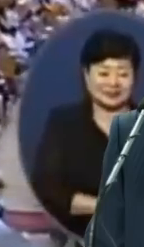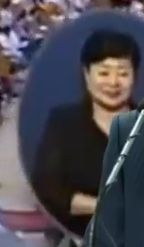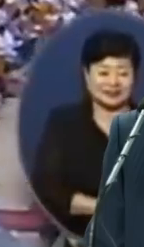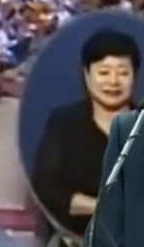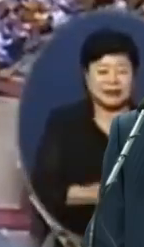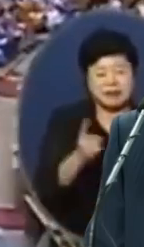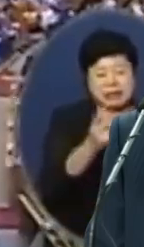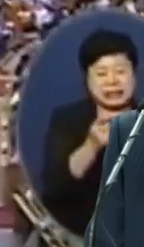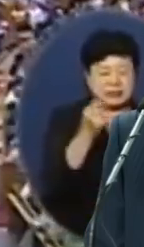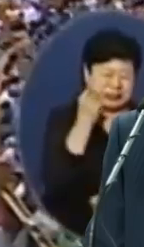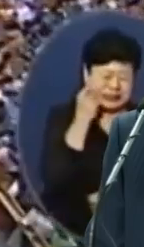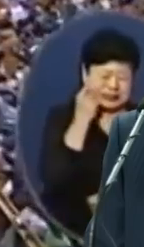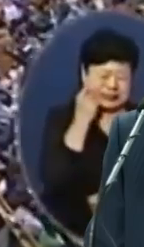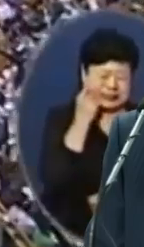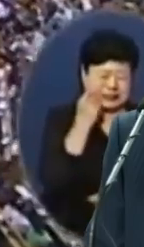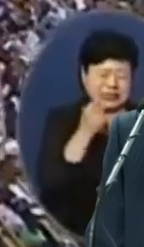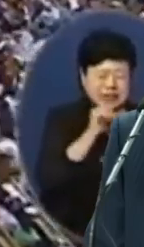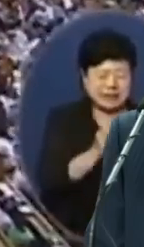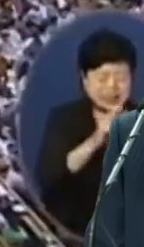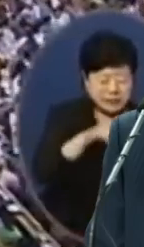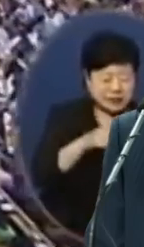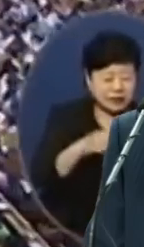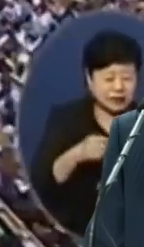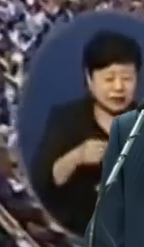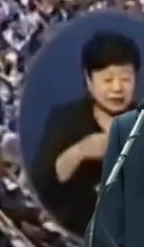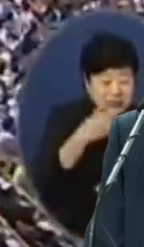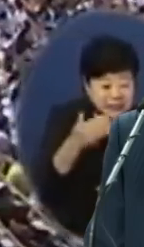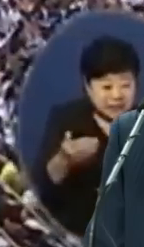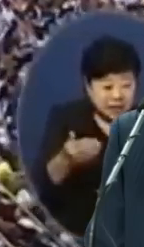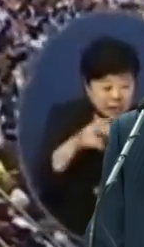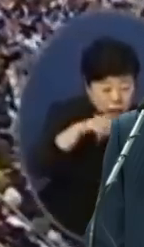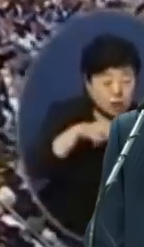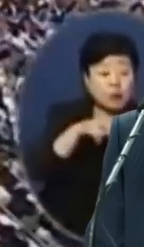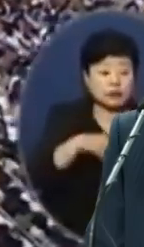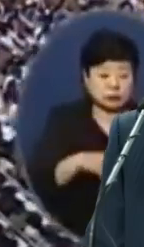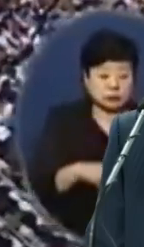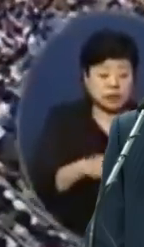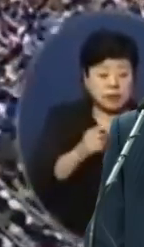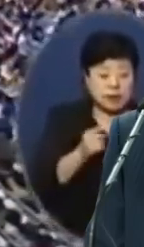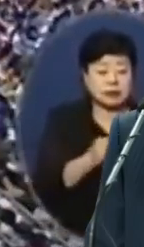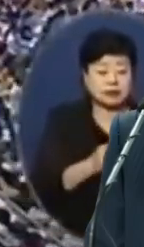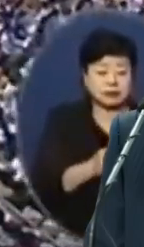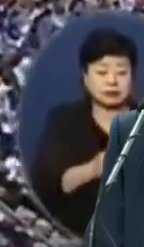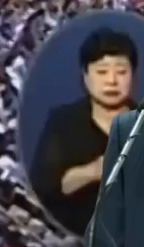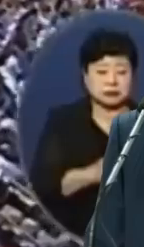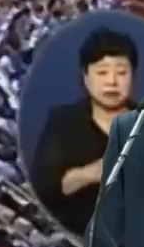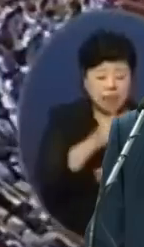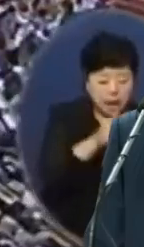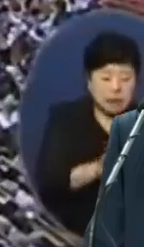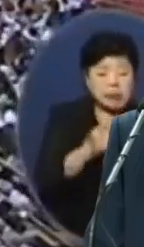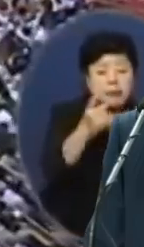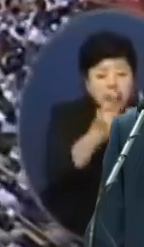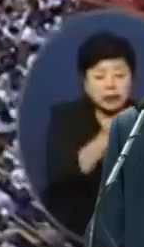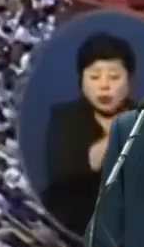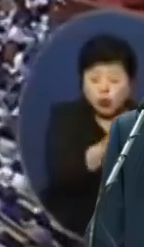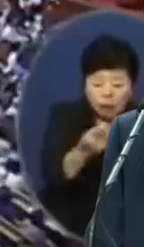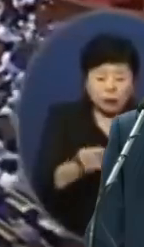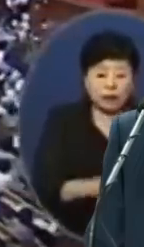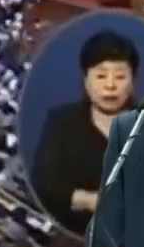못 만났습니다. 성경 읽어봤느냐? 읽어봤습니다. 성경의 말씀이 바로 하나님이라는